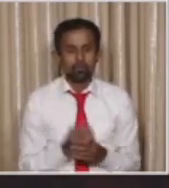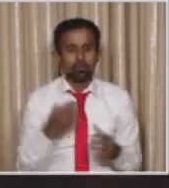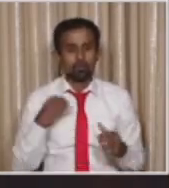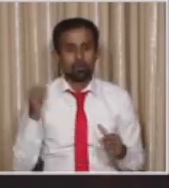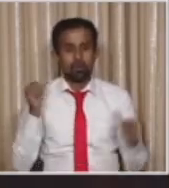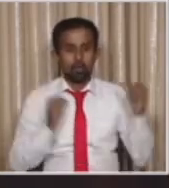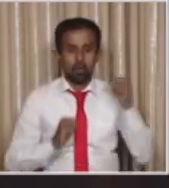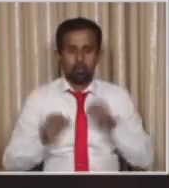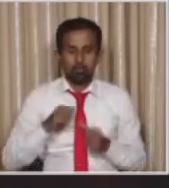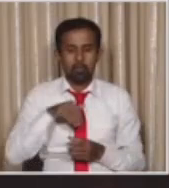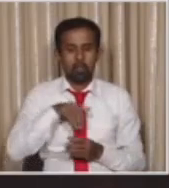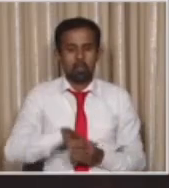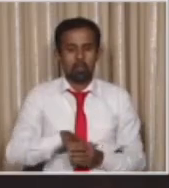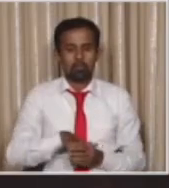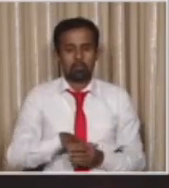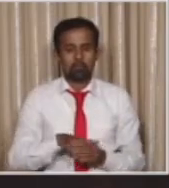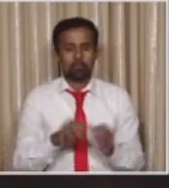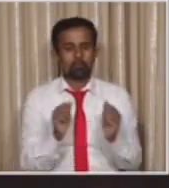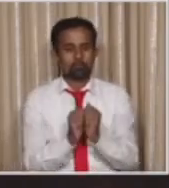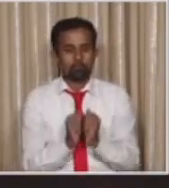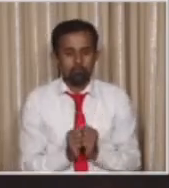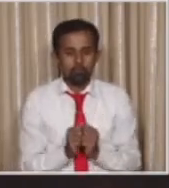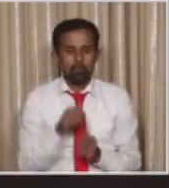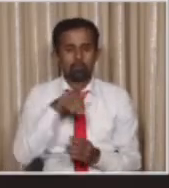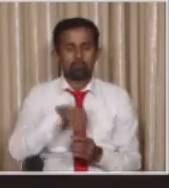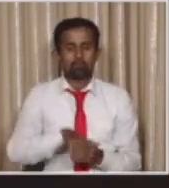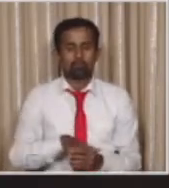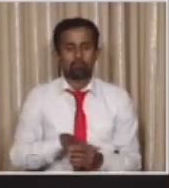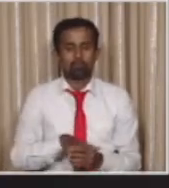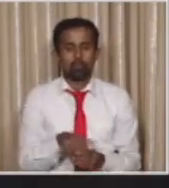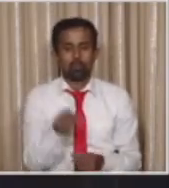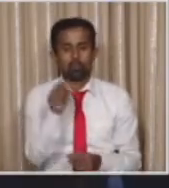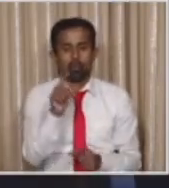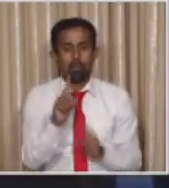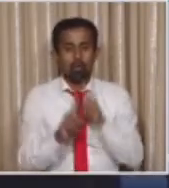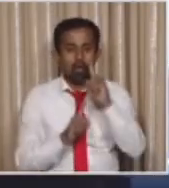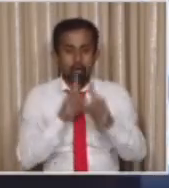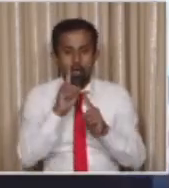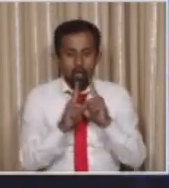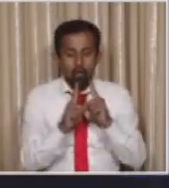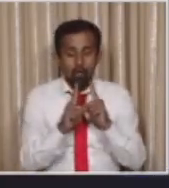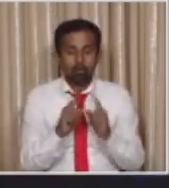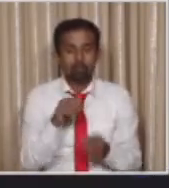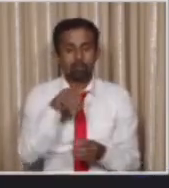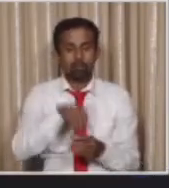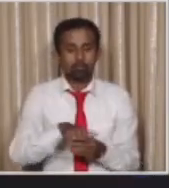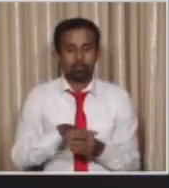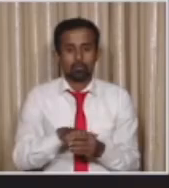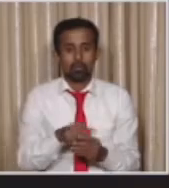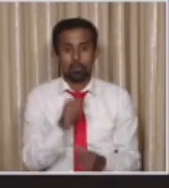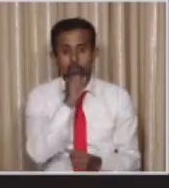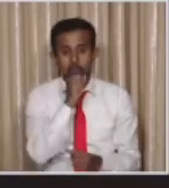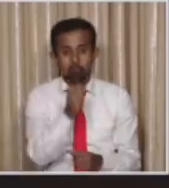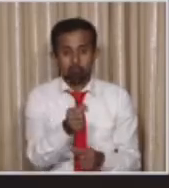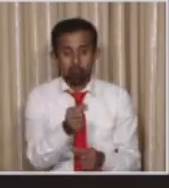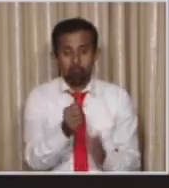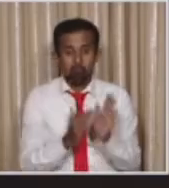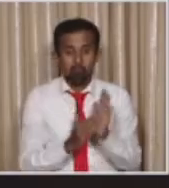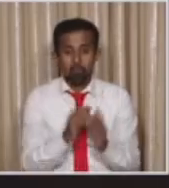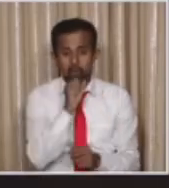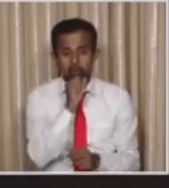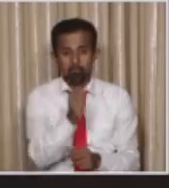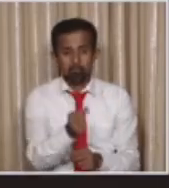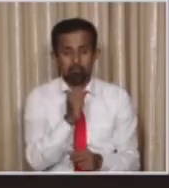පළඳින විදිහ ඇතුලේ ඔහු වැඩ කරන විදිහ තුල ඔහු කතා කරන ආකාරය තුල මාධ්‍ය භාවිතය භාවිත